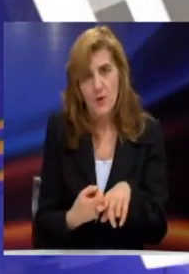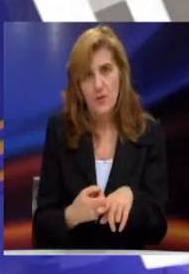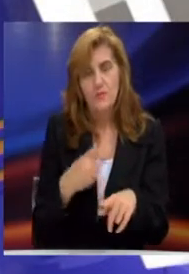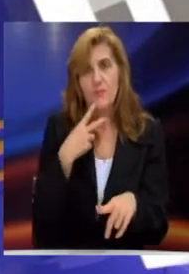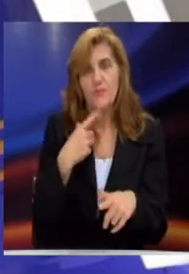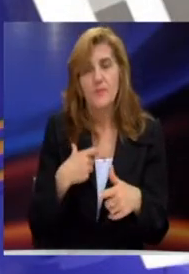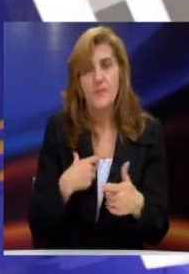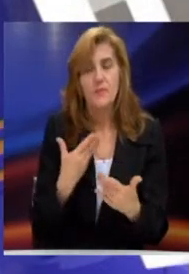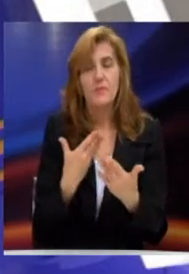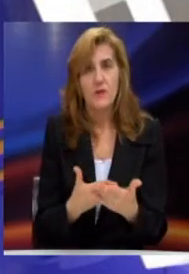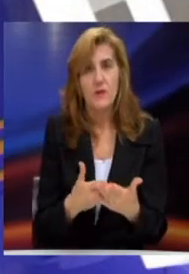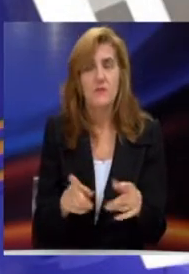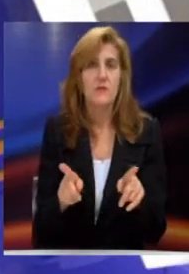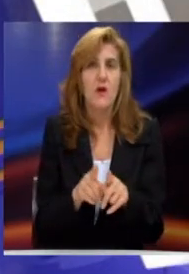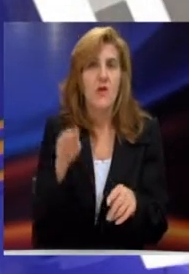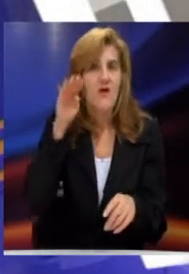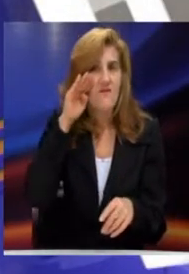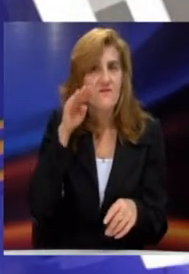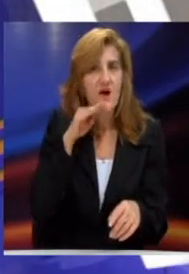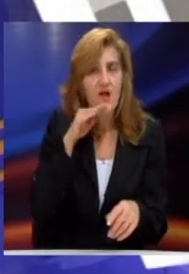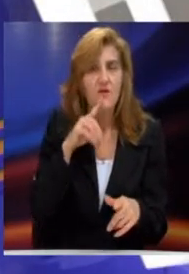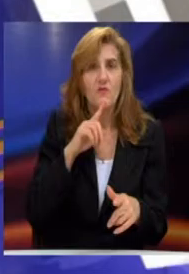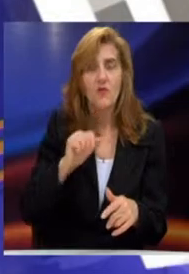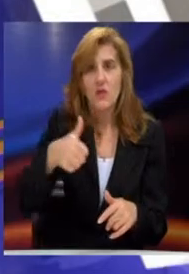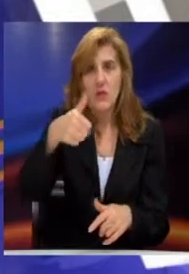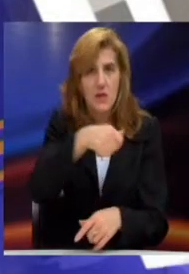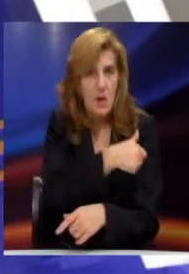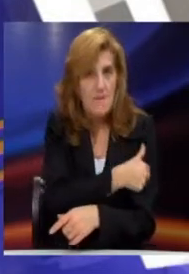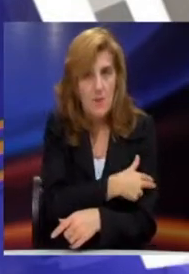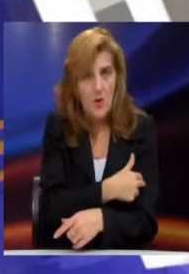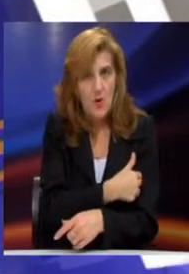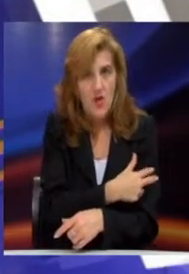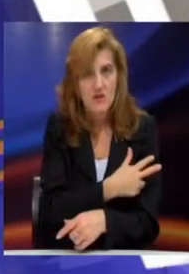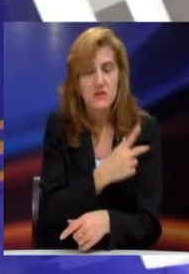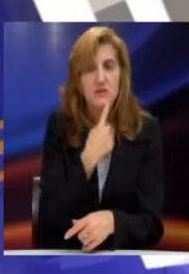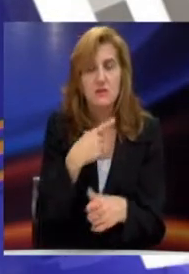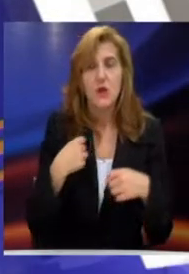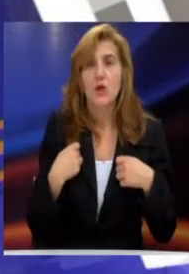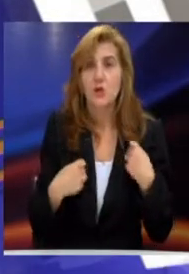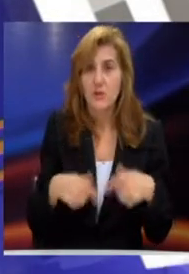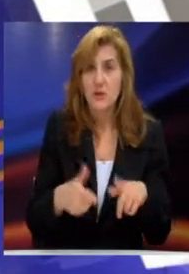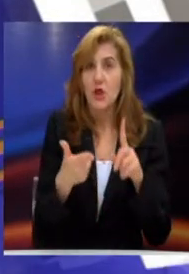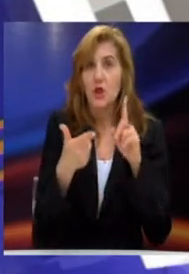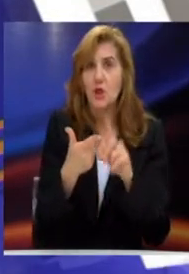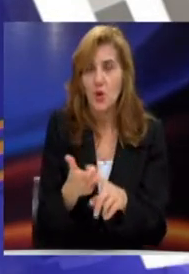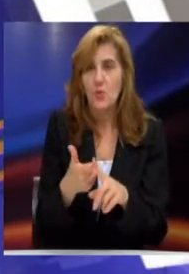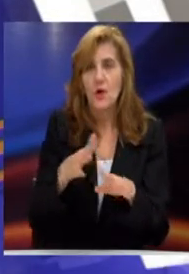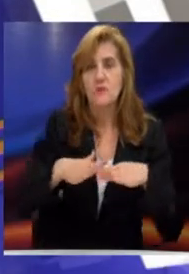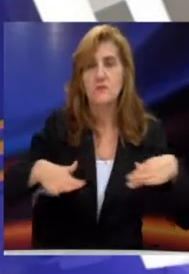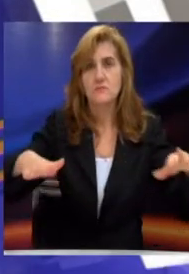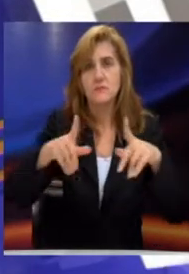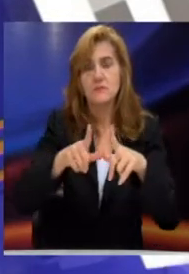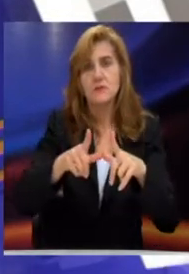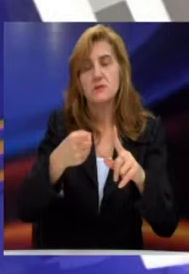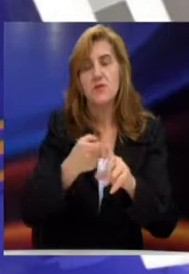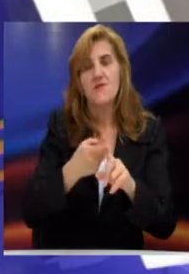oplodnju. Osim opšte bolnice u Valjevu, koja je jedina bolnica na sekundarnom nivou, opšte bolnice Subotice će biti druga bolnica na